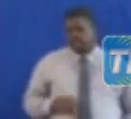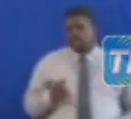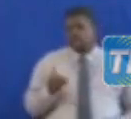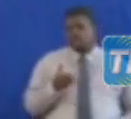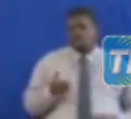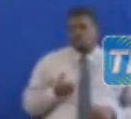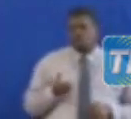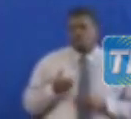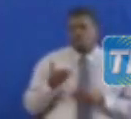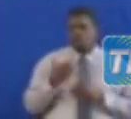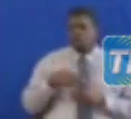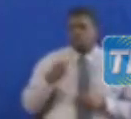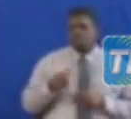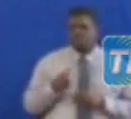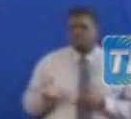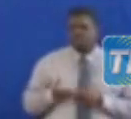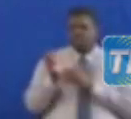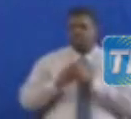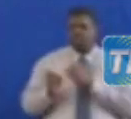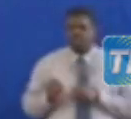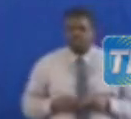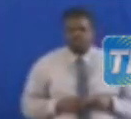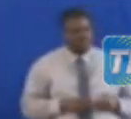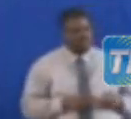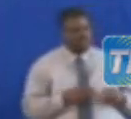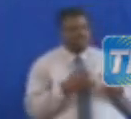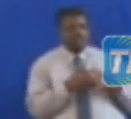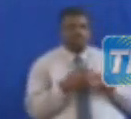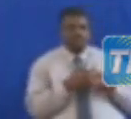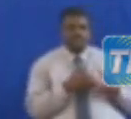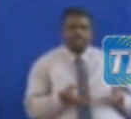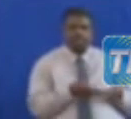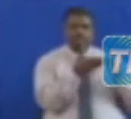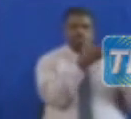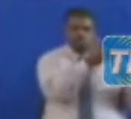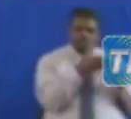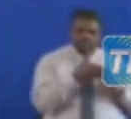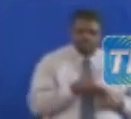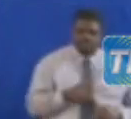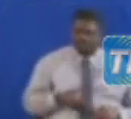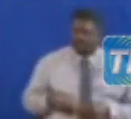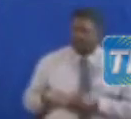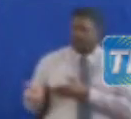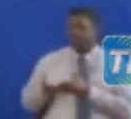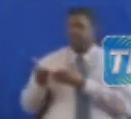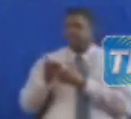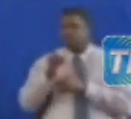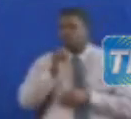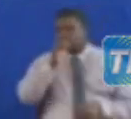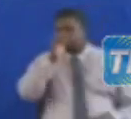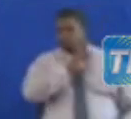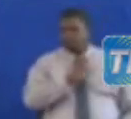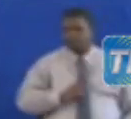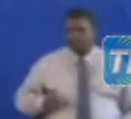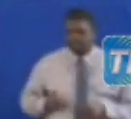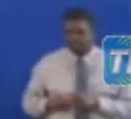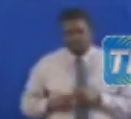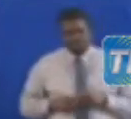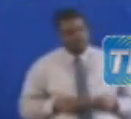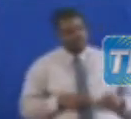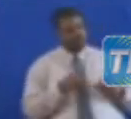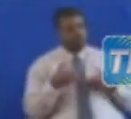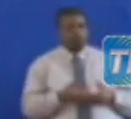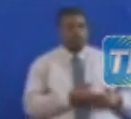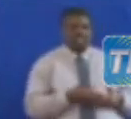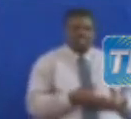and Development Office, Shirika la Maendeleo ya Marekani, Shirika la Maendeleo ya Ujerumani, Shirika la Umoja wa Mataifa ya Kuhudumia